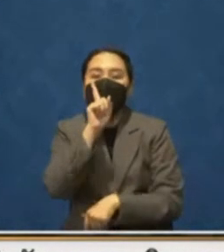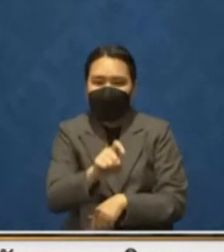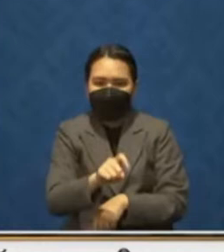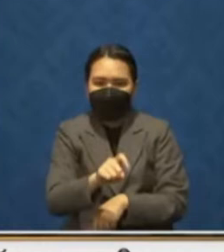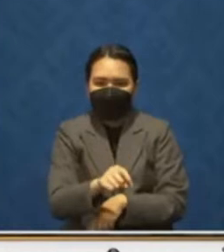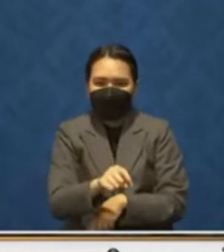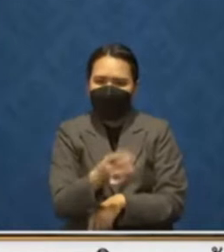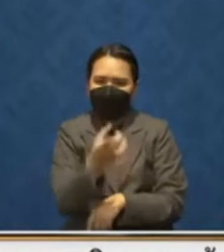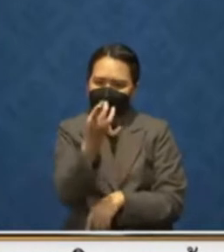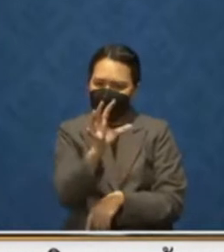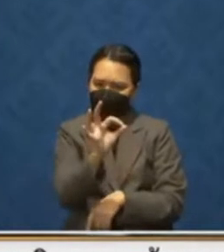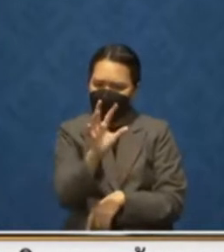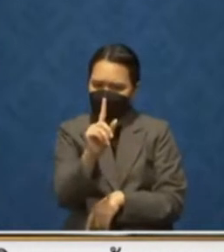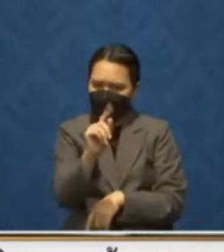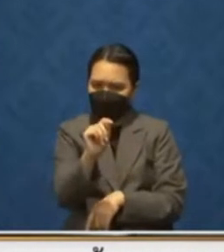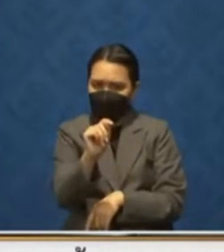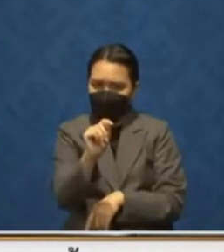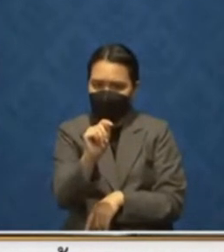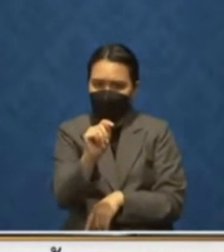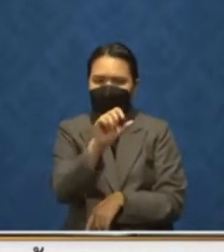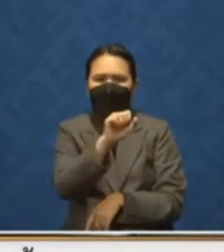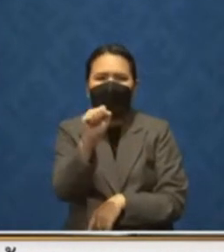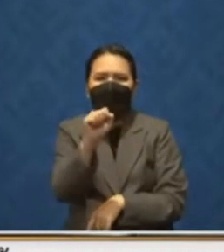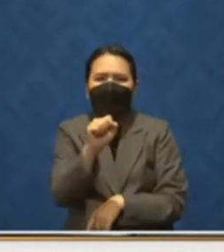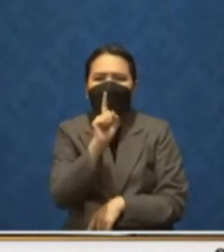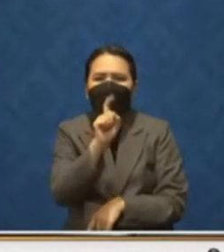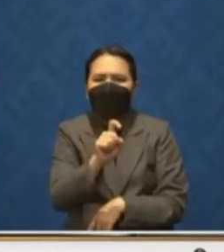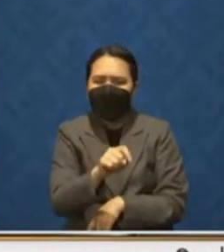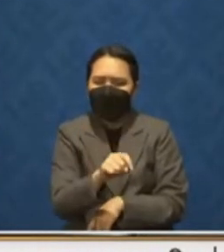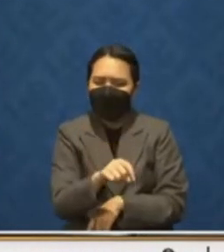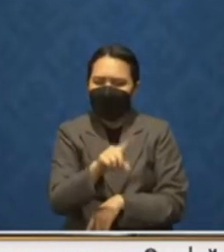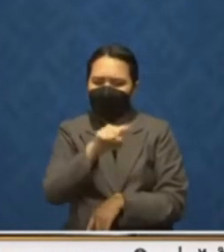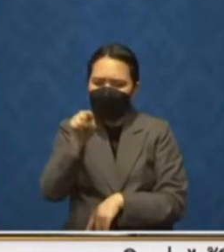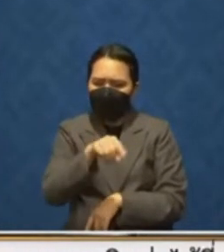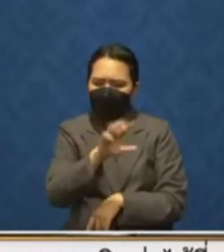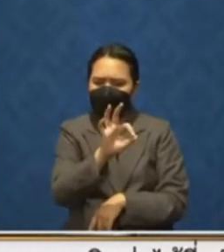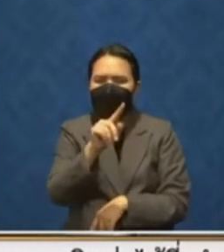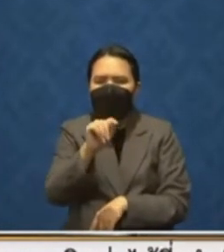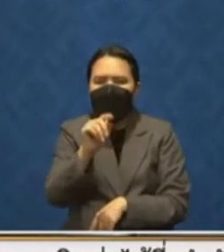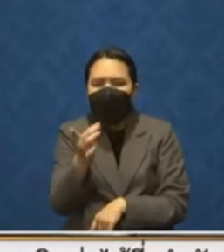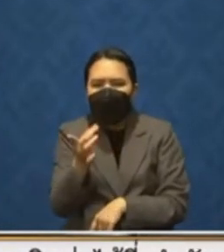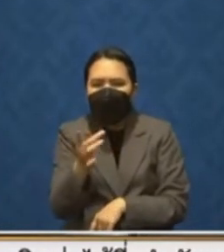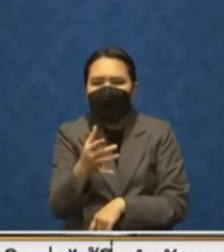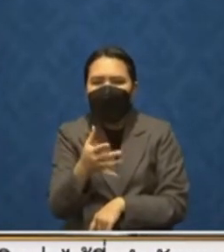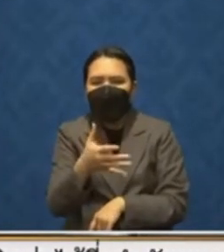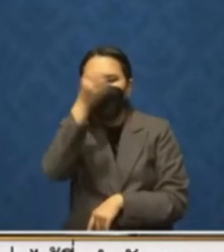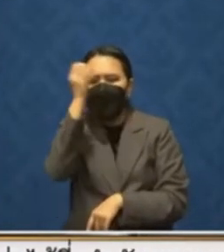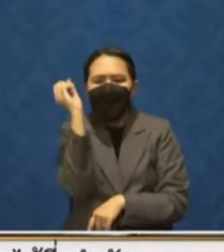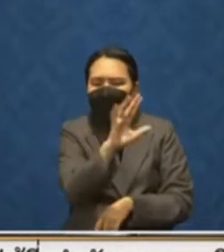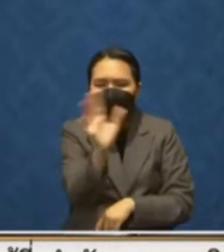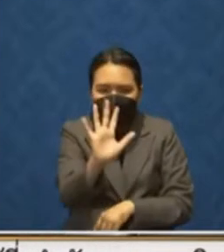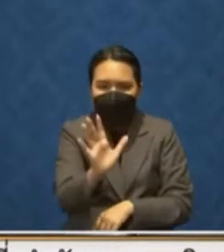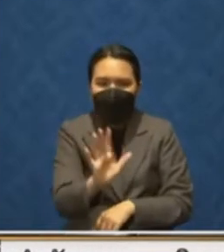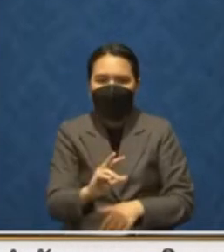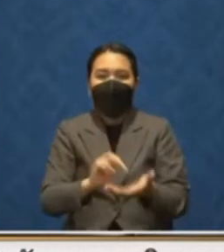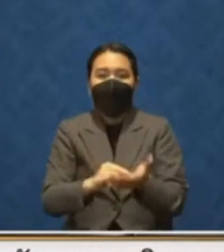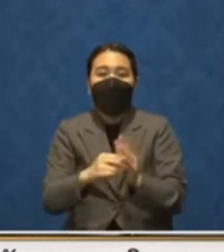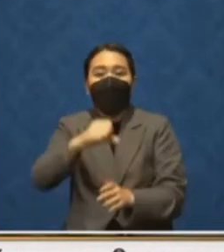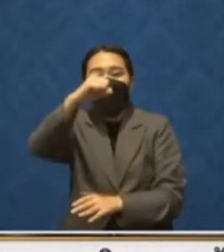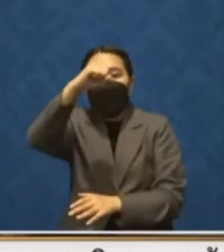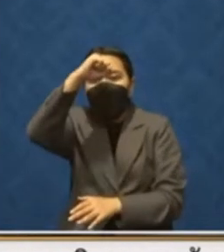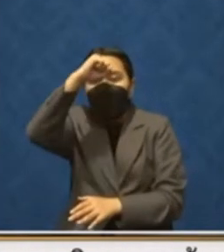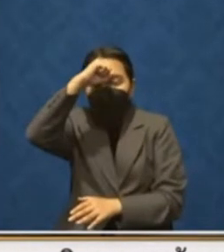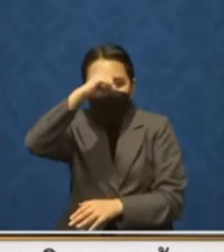ค่าอะไหล่ท่านสส FCกูจะไปสนใจมันข้างผมคนมันย่อมาจาก Stillติดยิ่ง